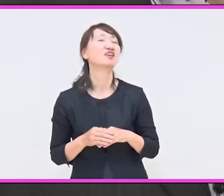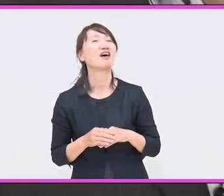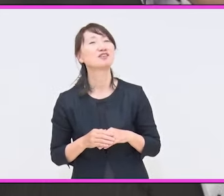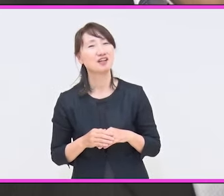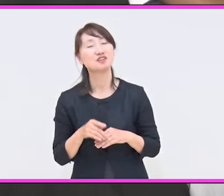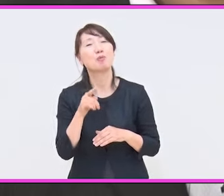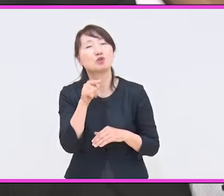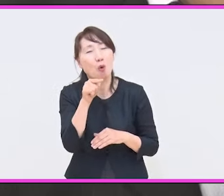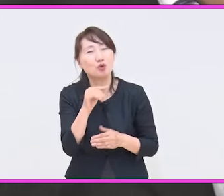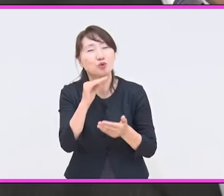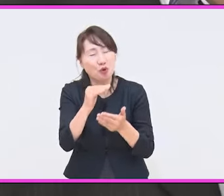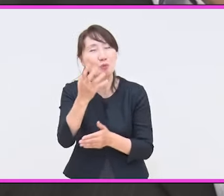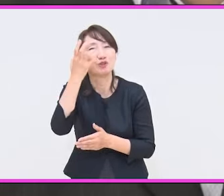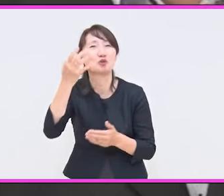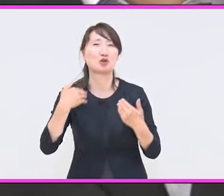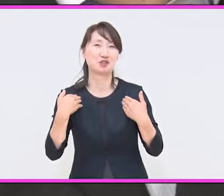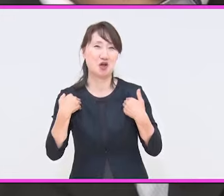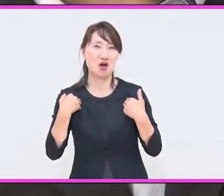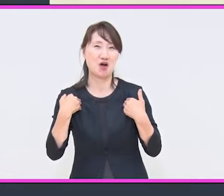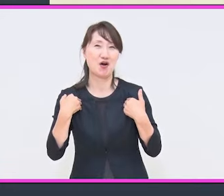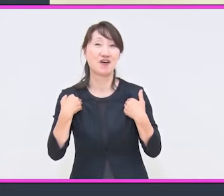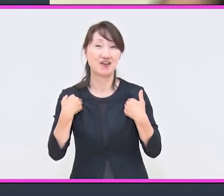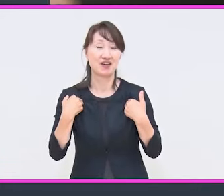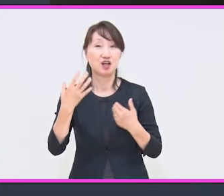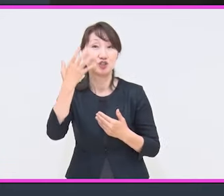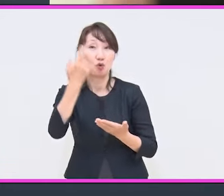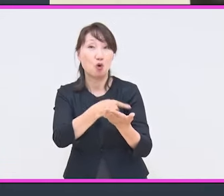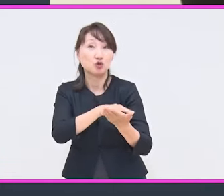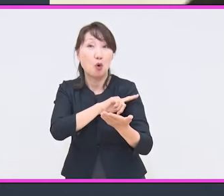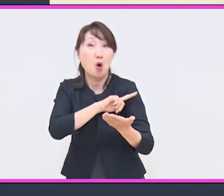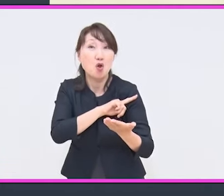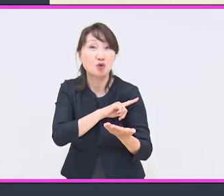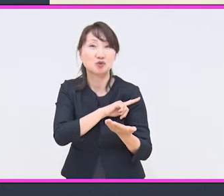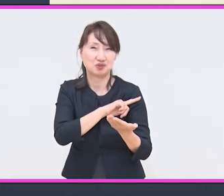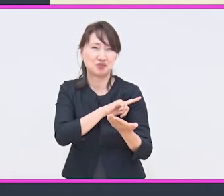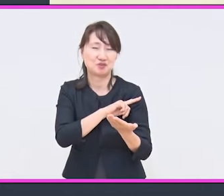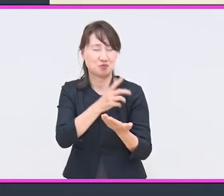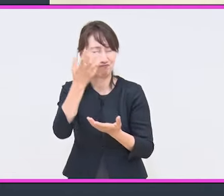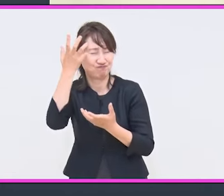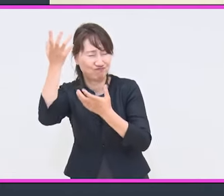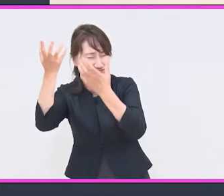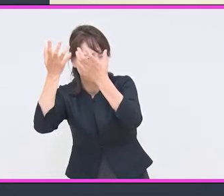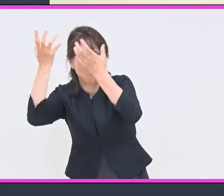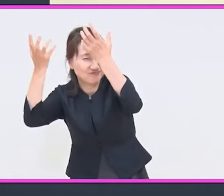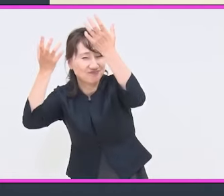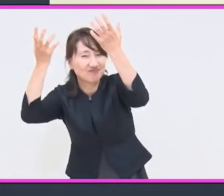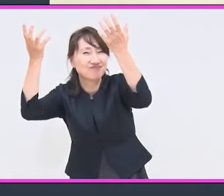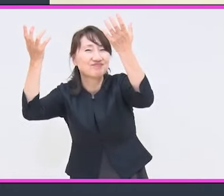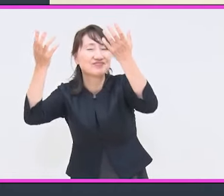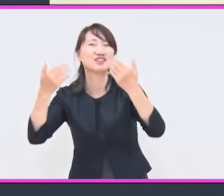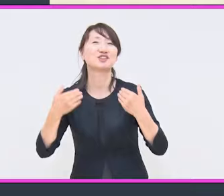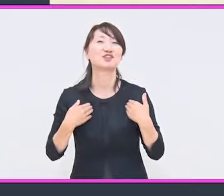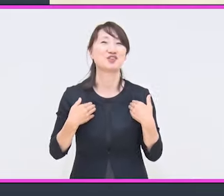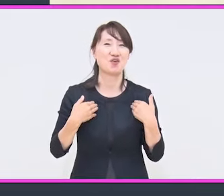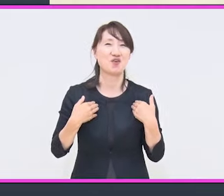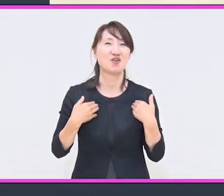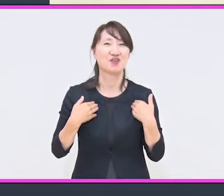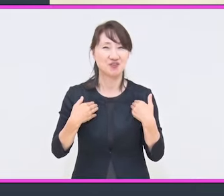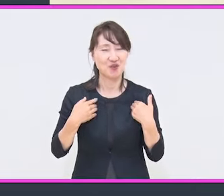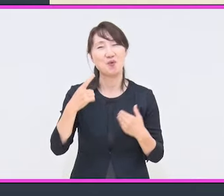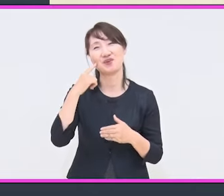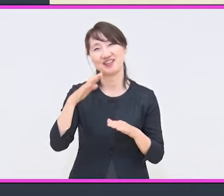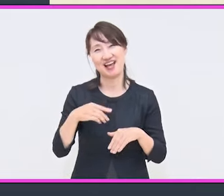ことまで想像しなければやっぱ想像力をいろんなところまでこ、うん、運ばせなきゃいけないなっていうことを改めて考え